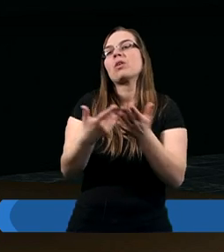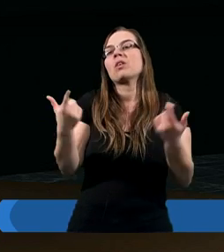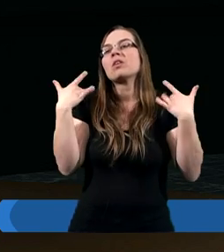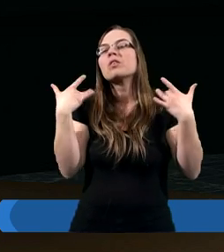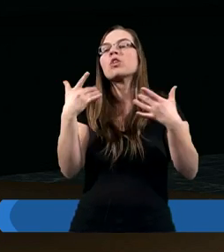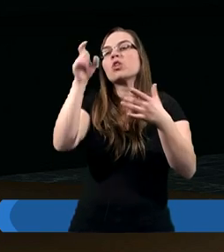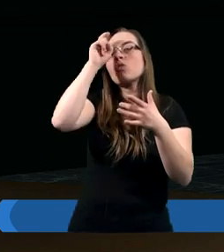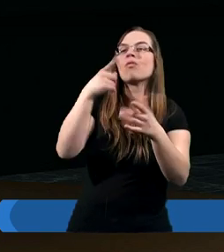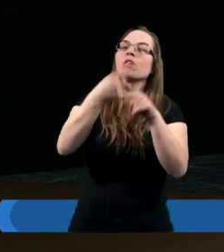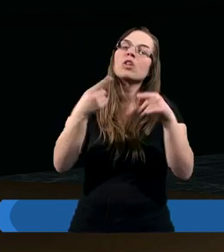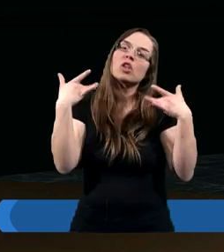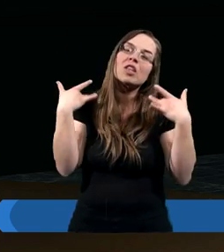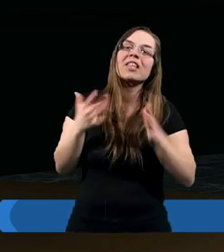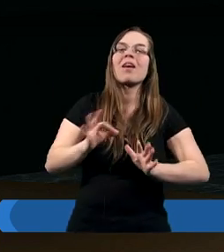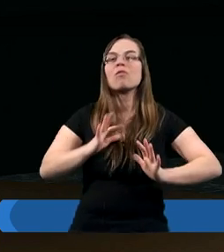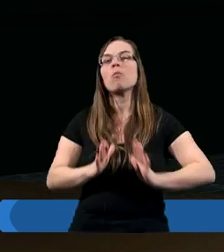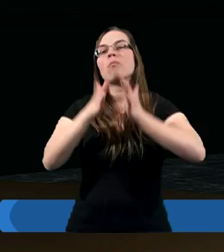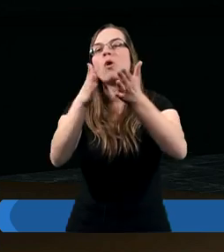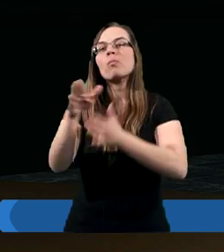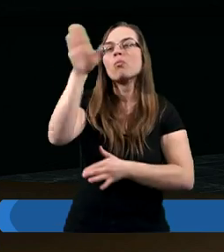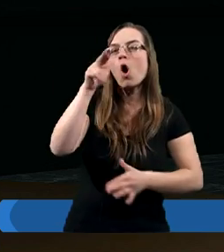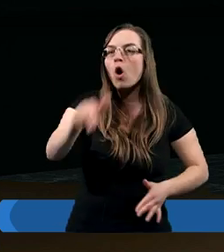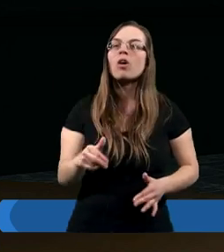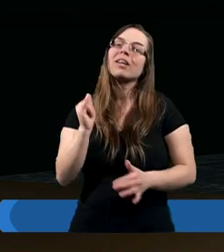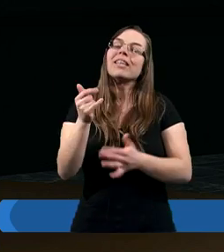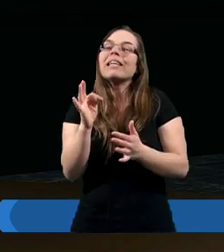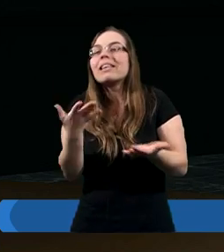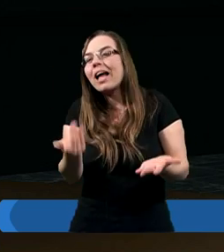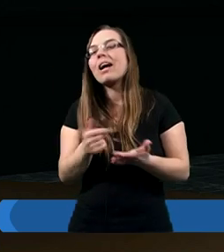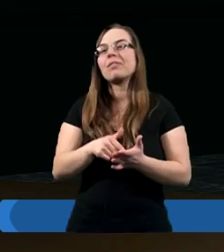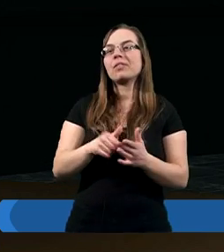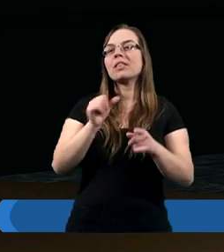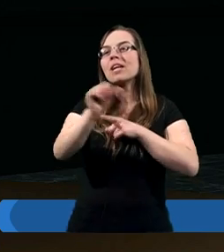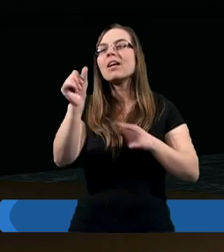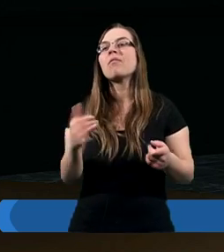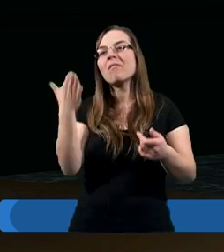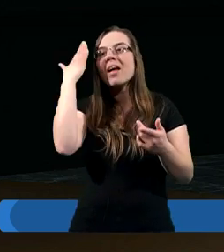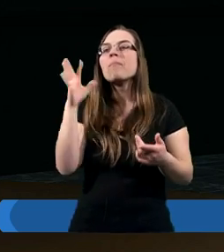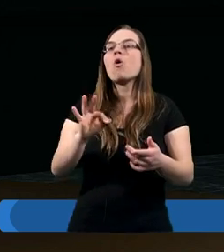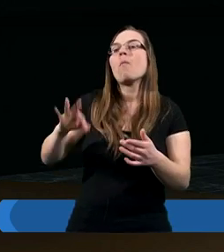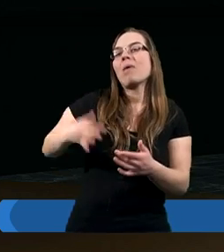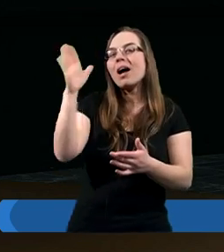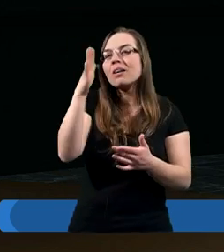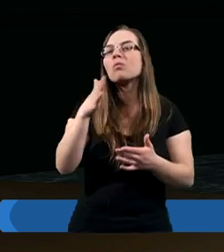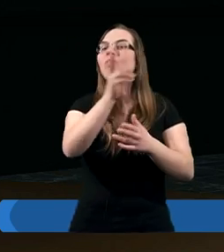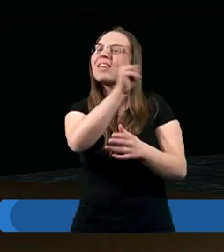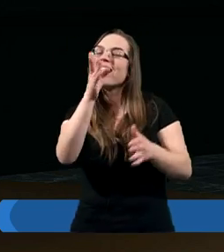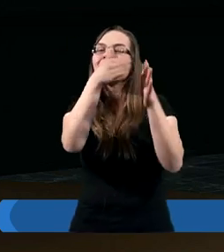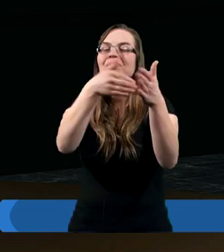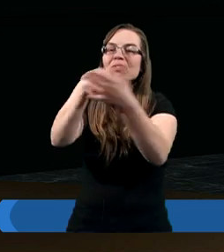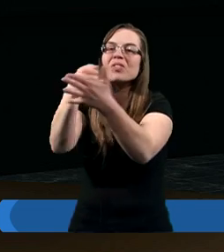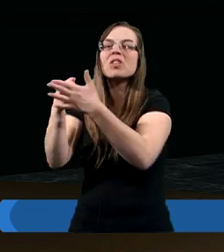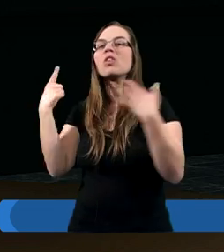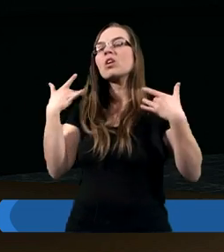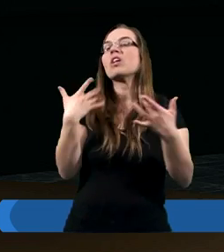który żyje dla Boga, swoje życie poświęcił Bogu. No i tak, i nie, prawda? Bo Pan Bóg wzywa każdego człowieka,